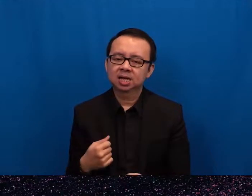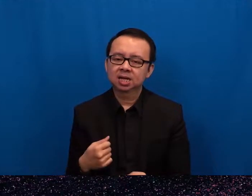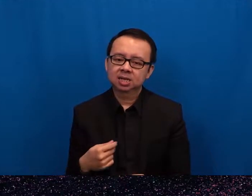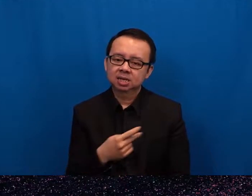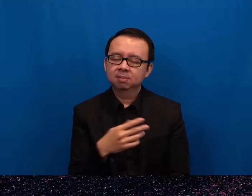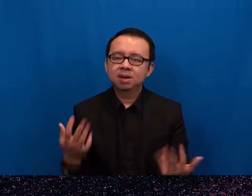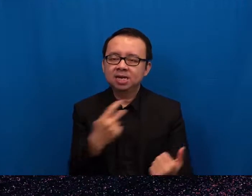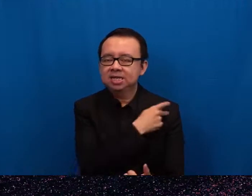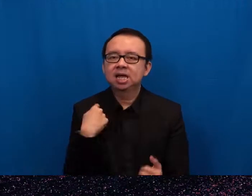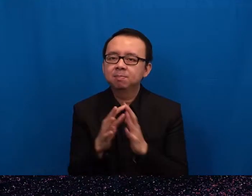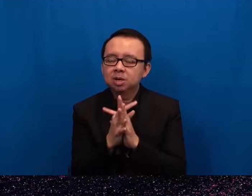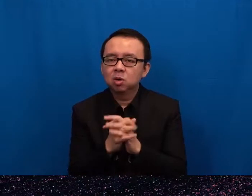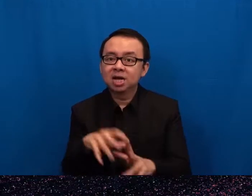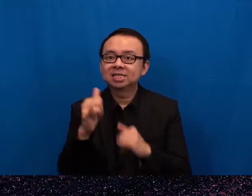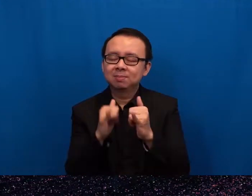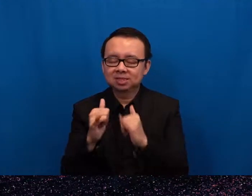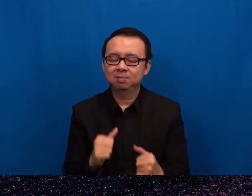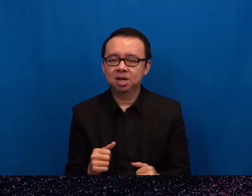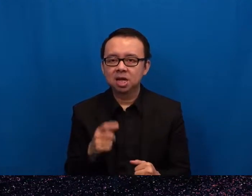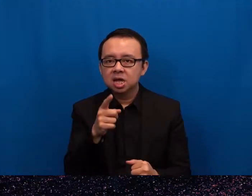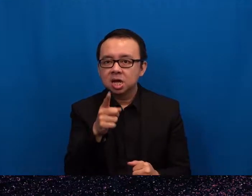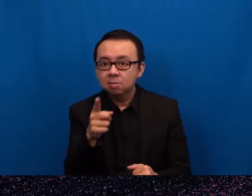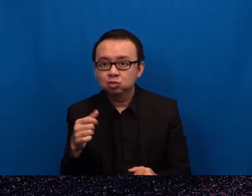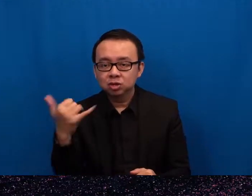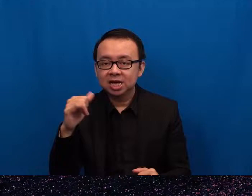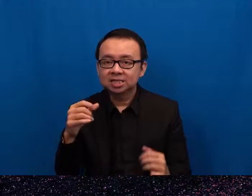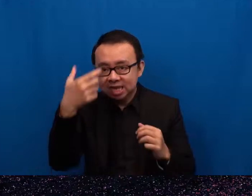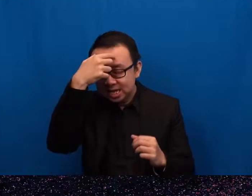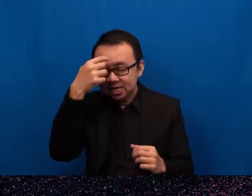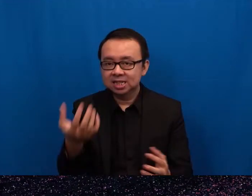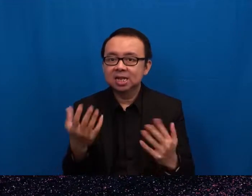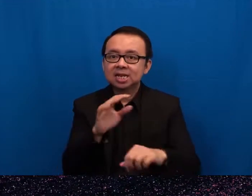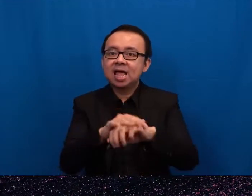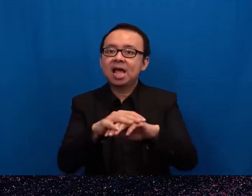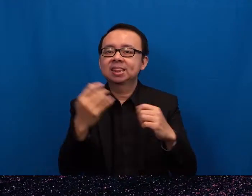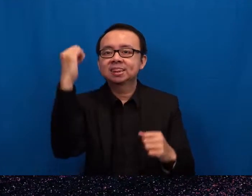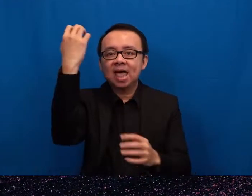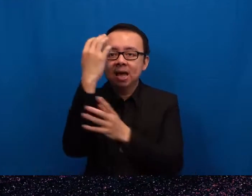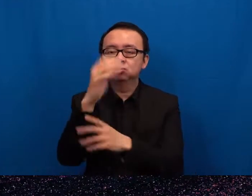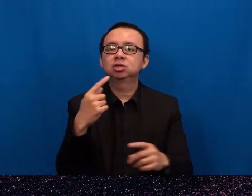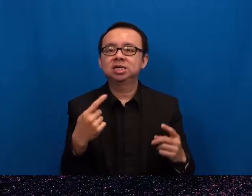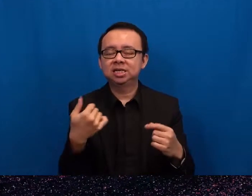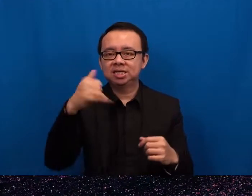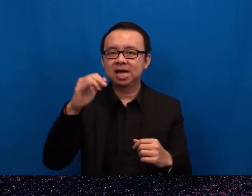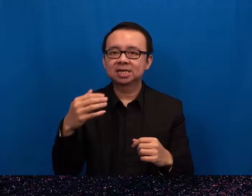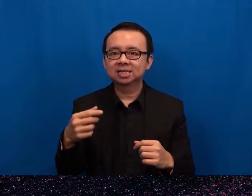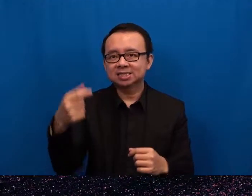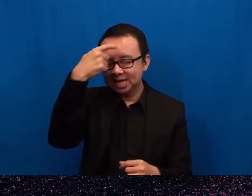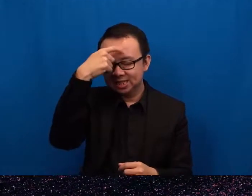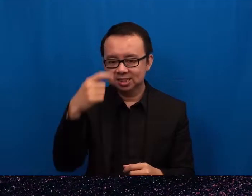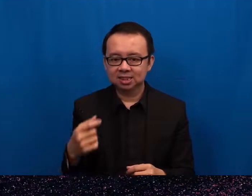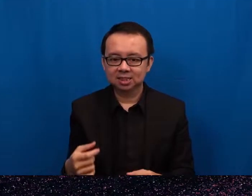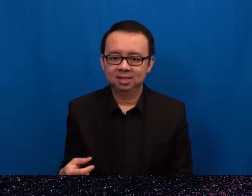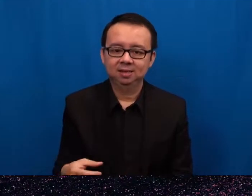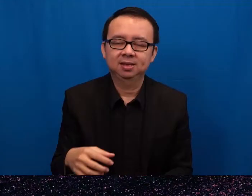akan berdoa bersama-sama. Anda yang sakit, letakkan tangan di area yang sakit. Let me speak God's healing over you.